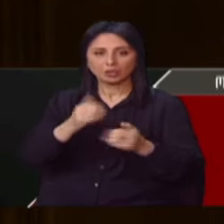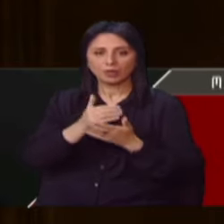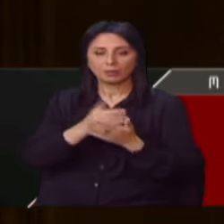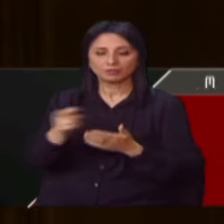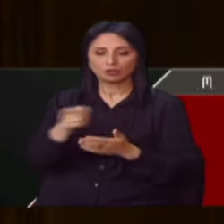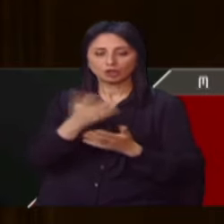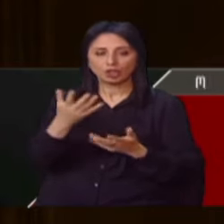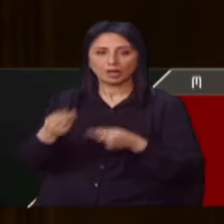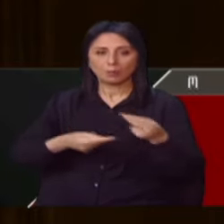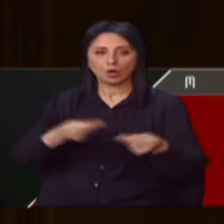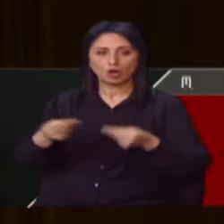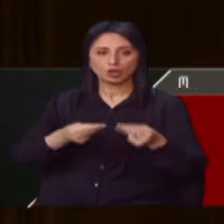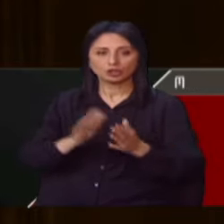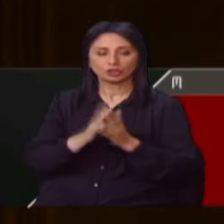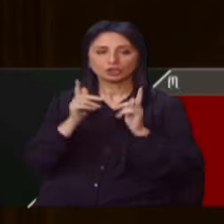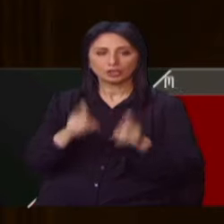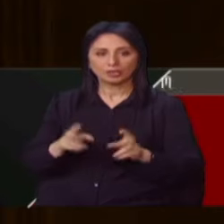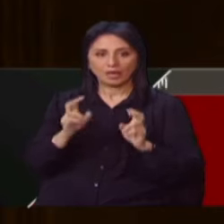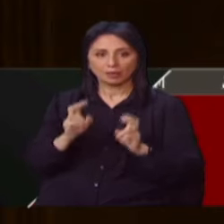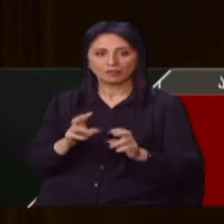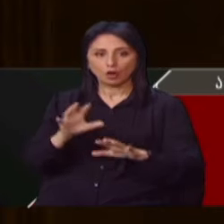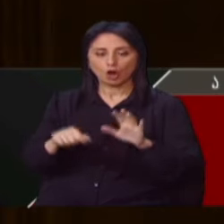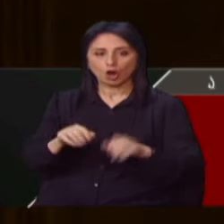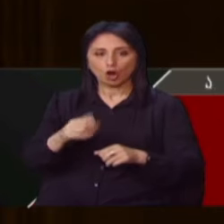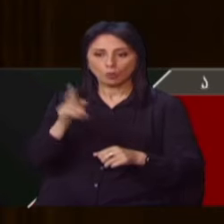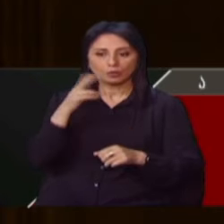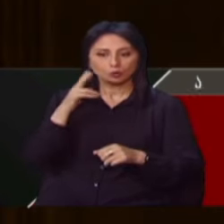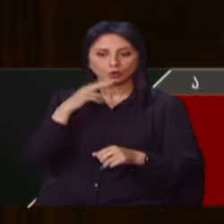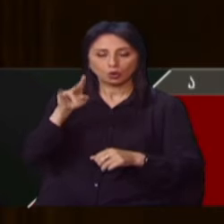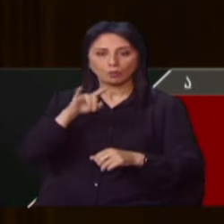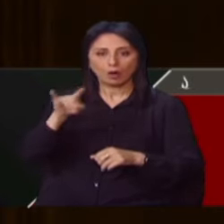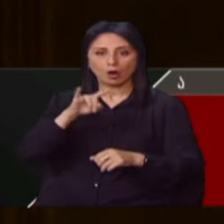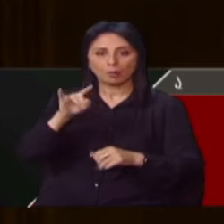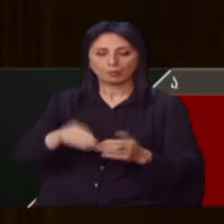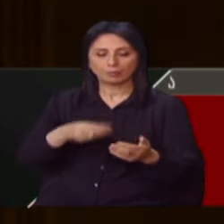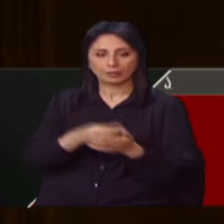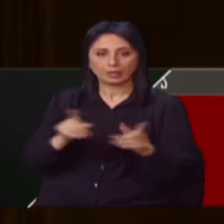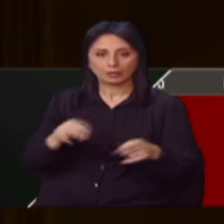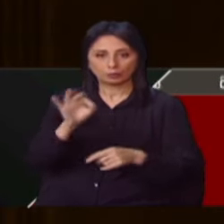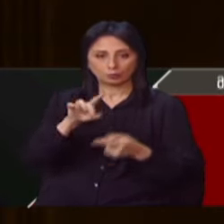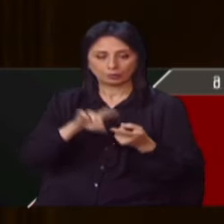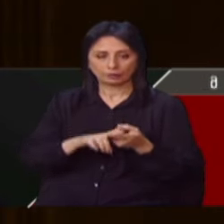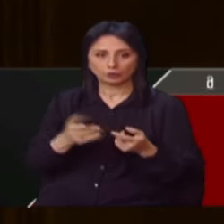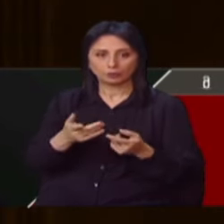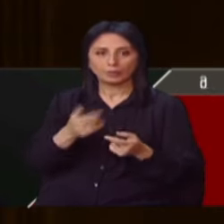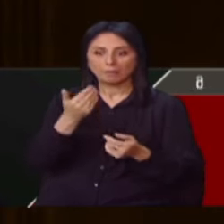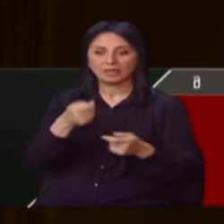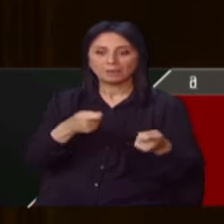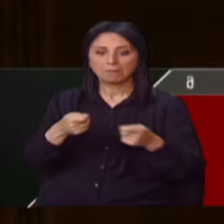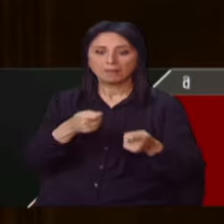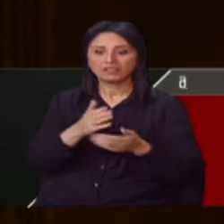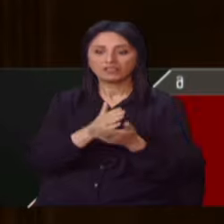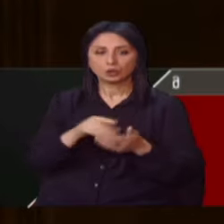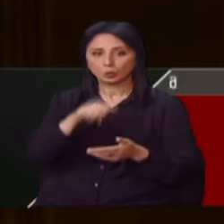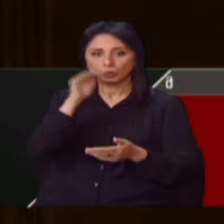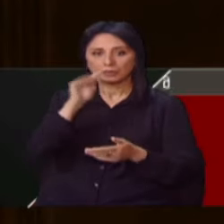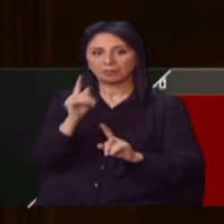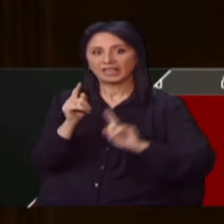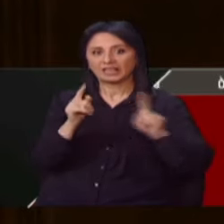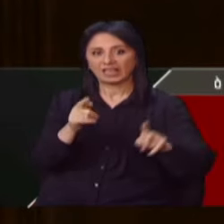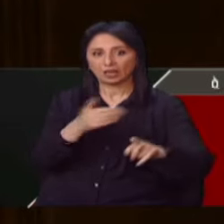შორის ხელმოწერილი ეგრეთ წოდებული შეთანხმება ოკუპირებული სოხუმის აეროპორტის აღდგენასთან დაკავშირებით, რომლის მართვის უფლება დიდწილად რუსეთის